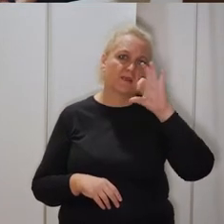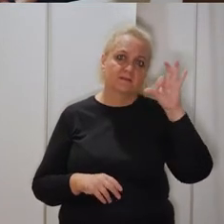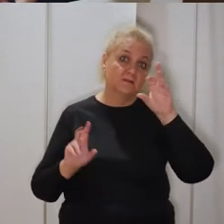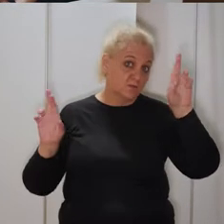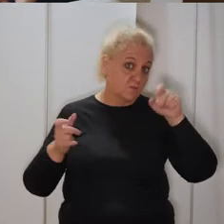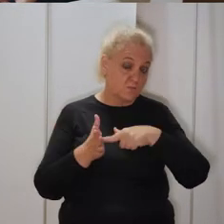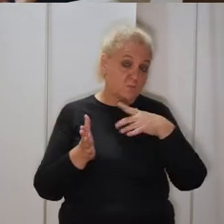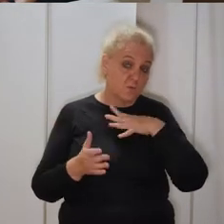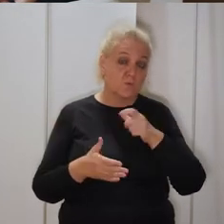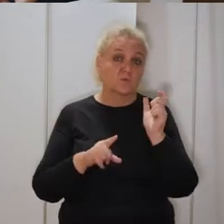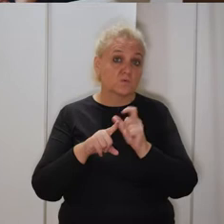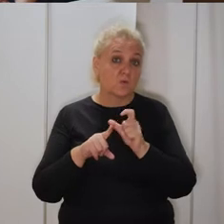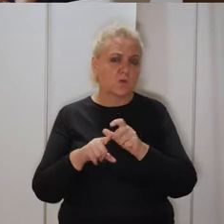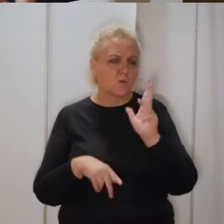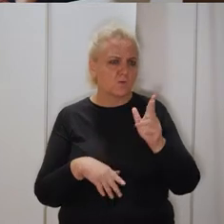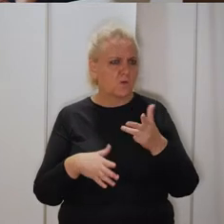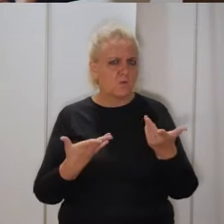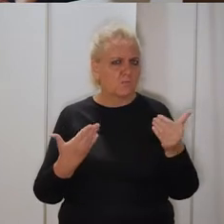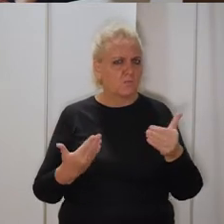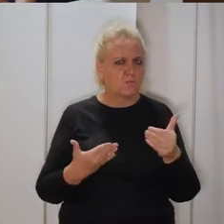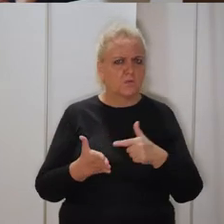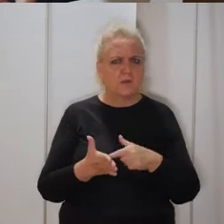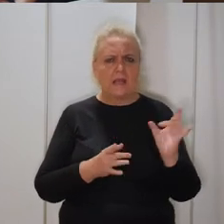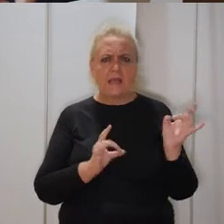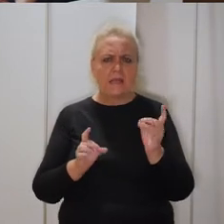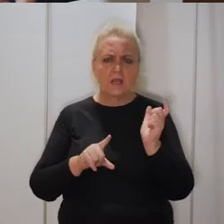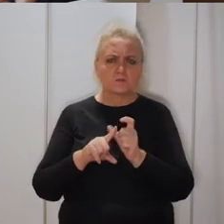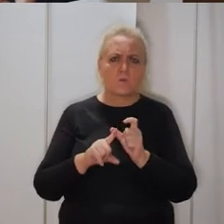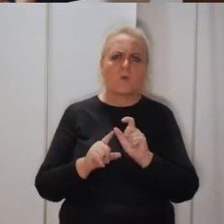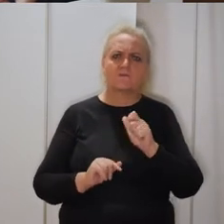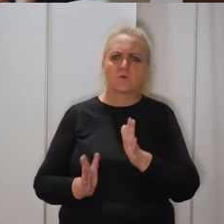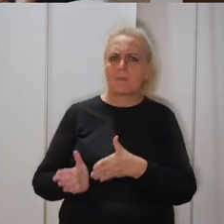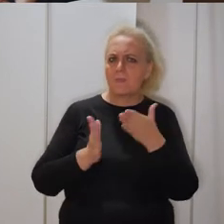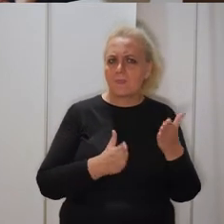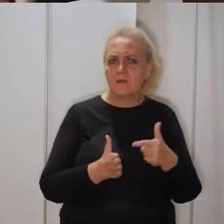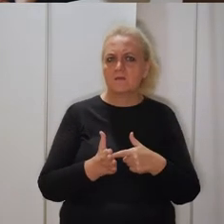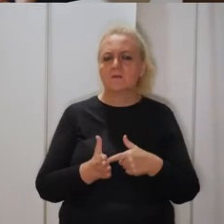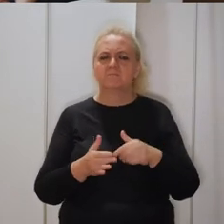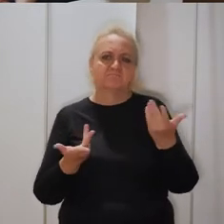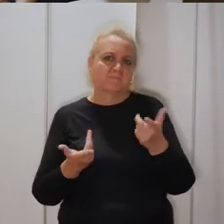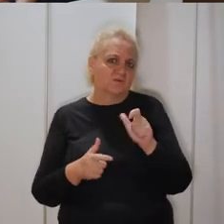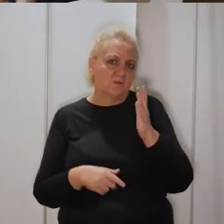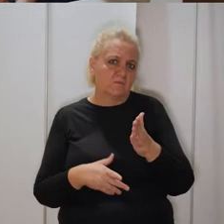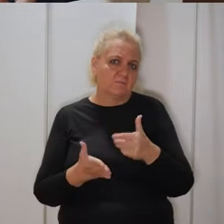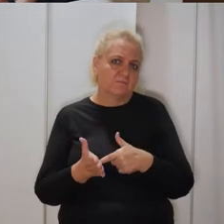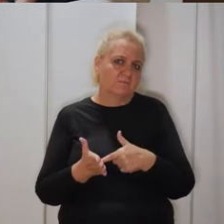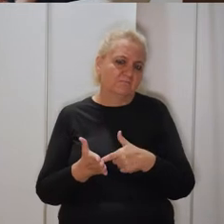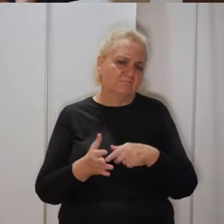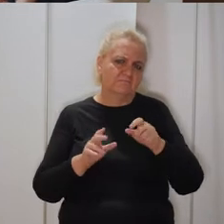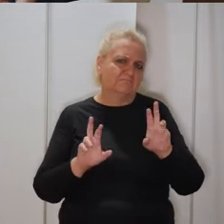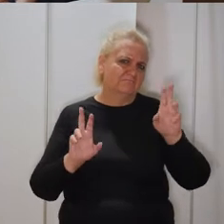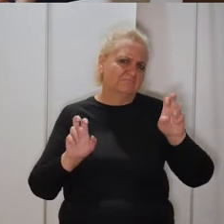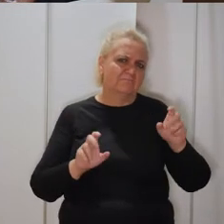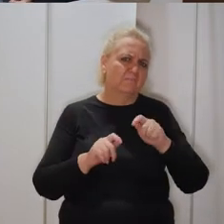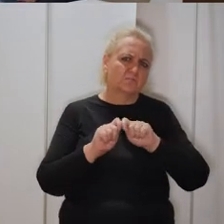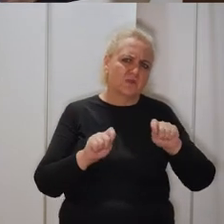w ogóle jak ktoś śmie bawić się w takie gry słowne i co będzie następne, czy menopauza zostanie zamieniona na womanpauzę i w ogóle